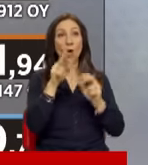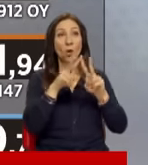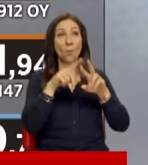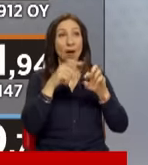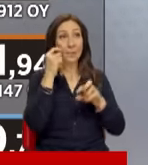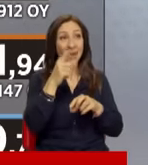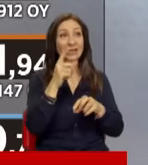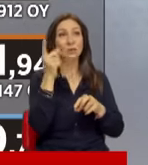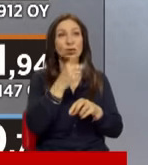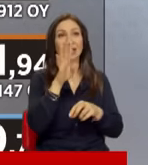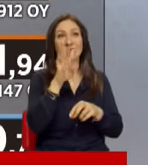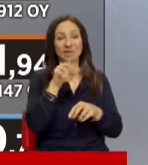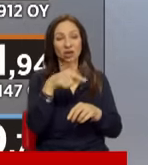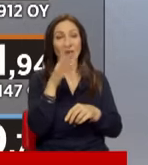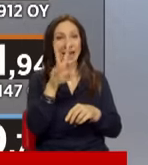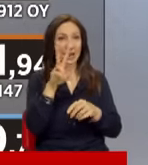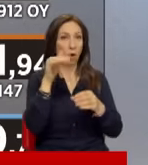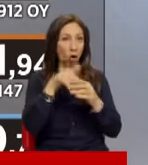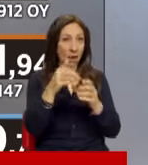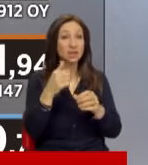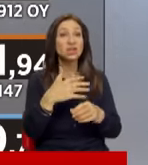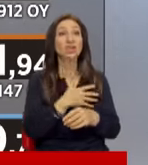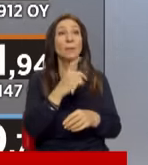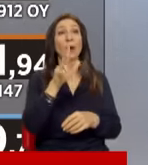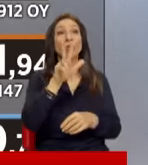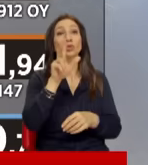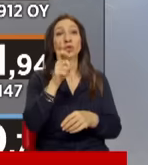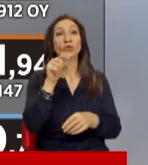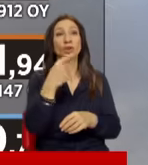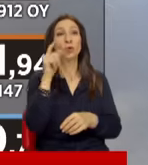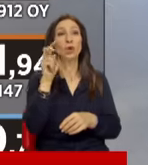Alan %42,52 oy alırken Cumhuriyet Halk Partisi